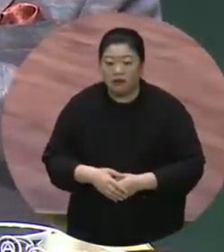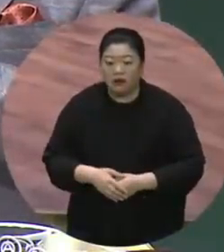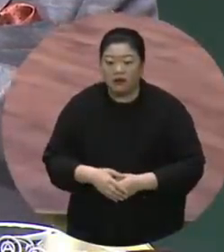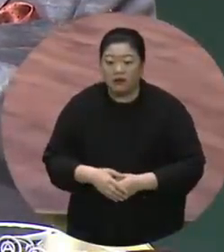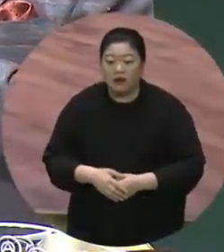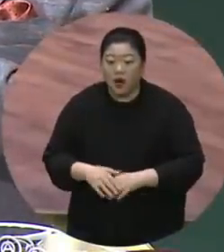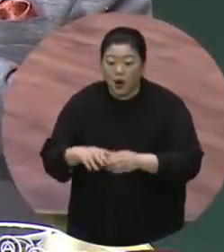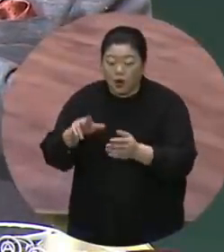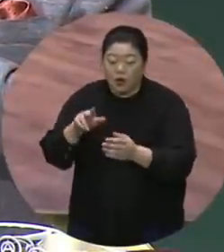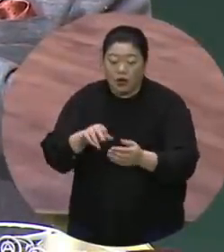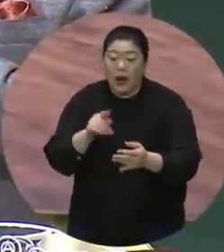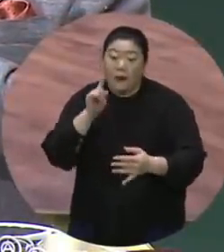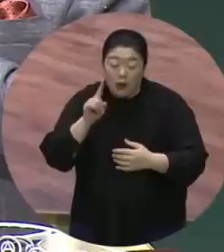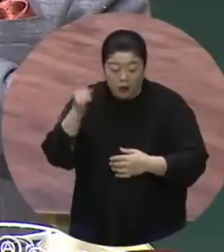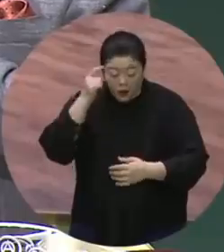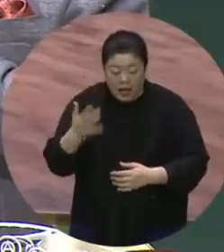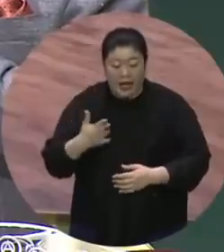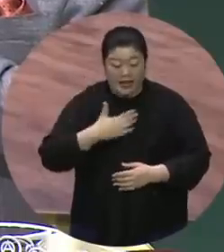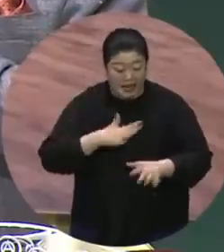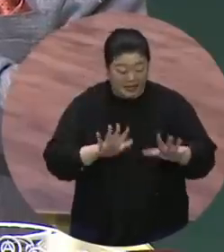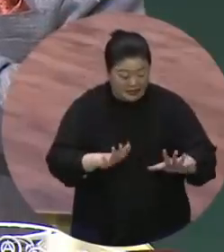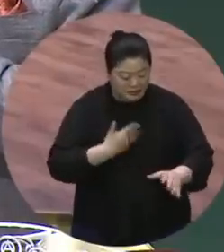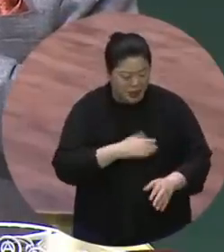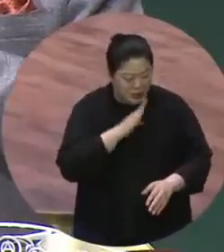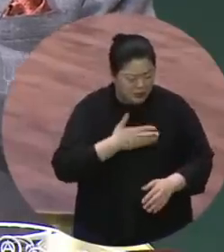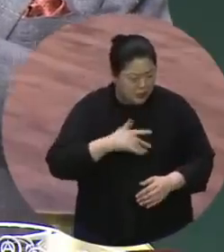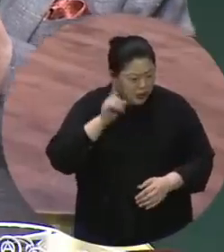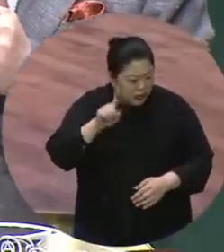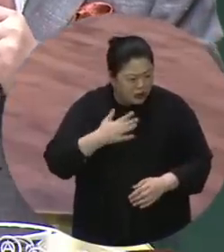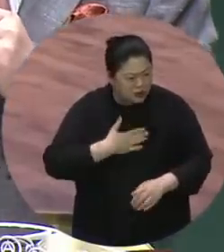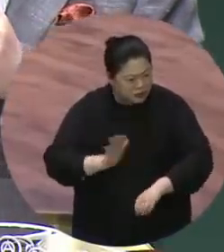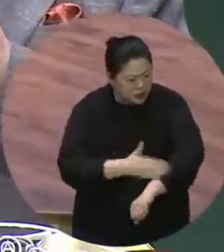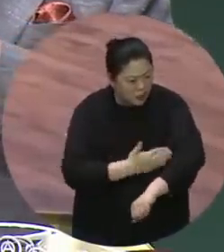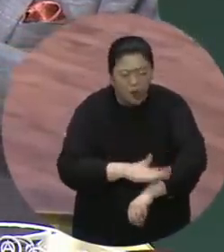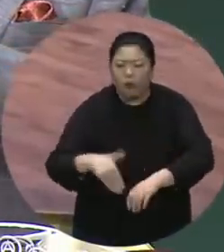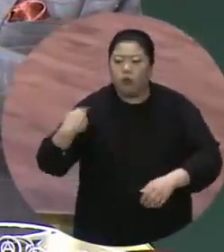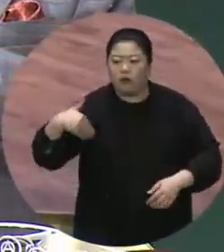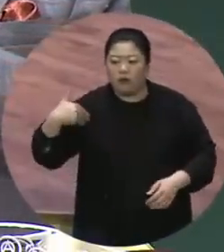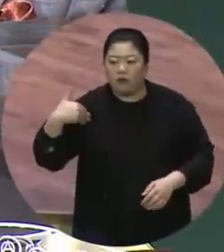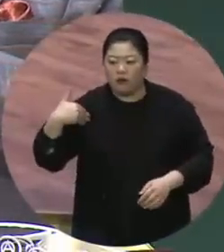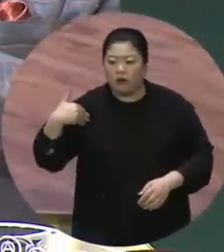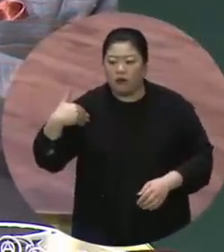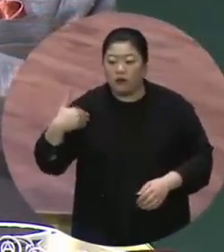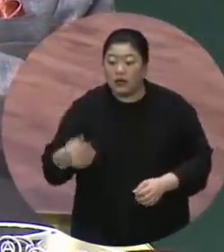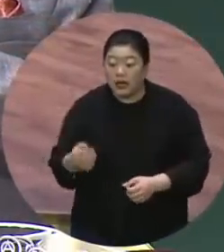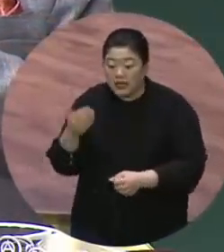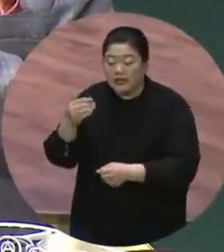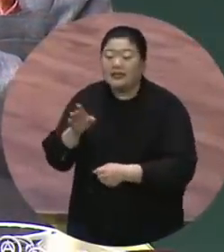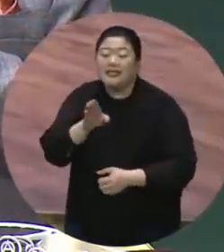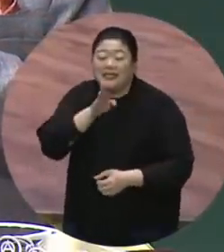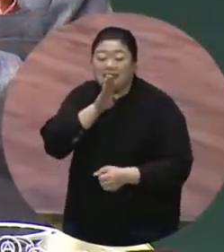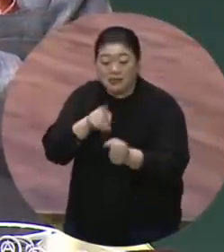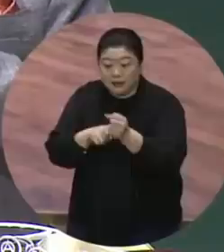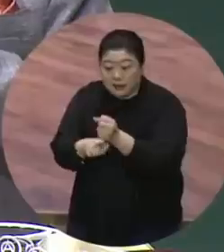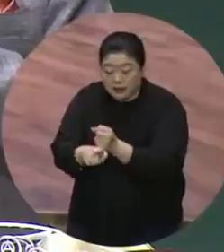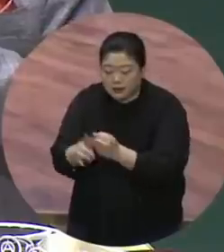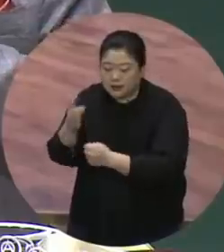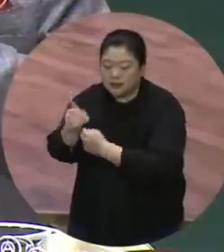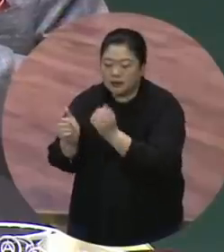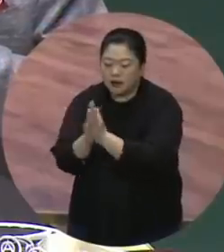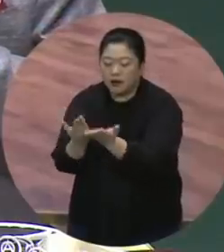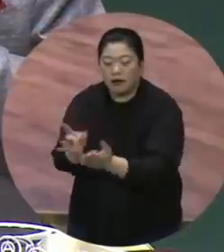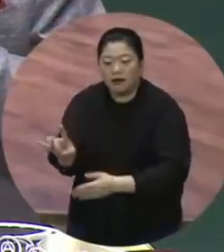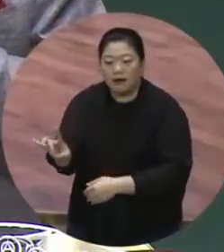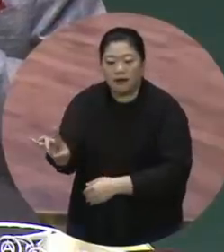내일 틀릴 수 있어요. 그 인간의 한계예요. 세상에 진리는 없어요. 성경 외에는 진리가 없어요. 진리가 누구냐?